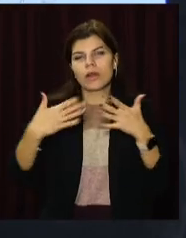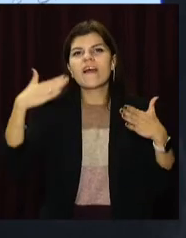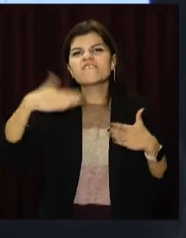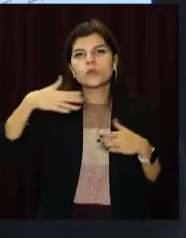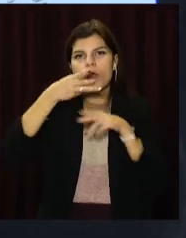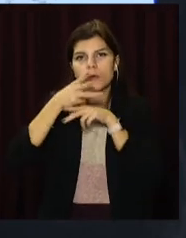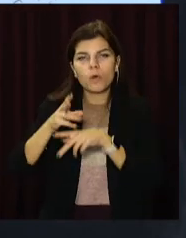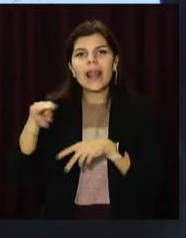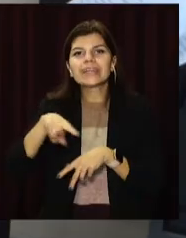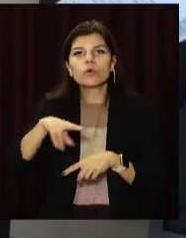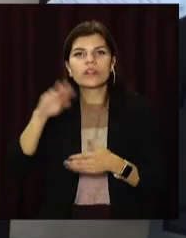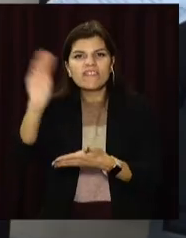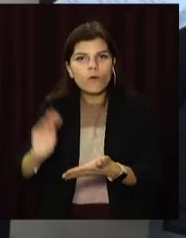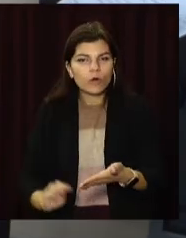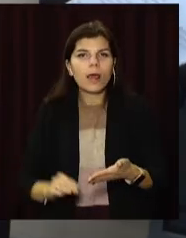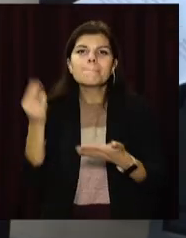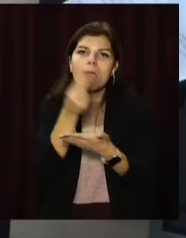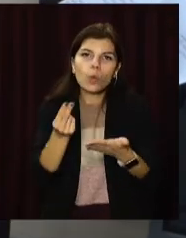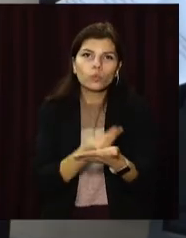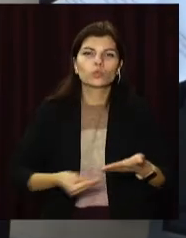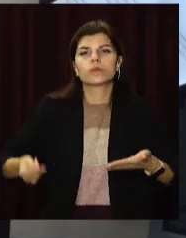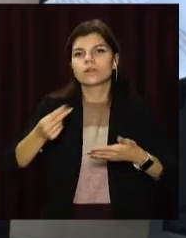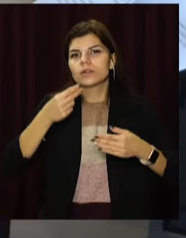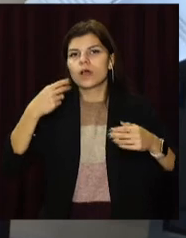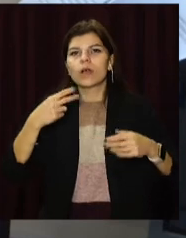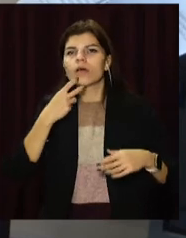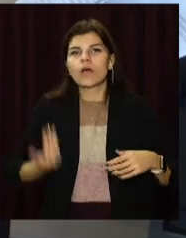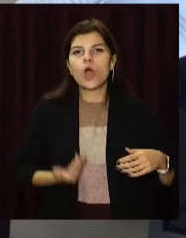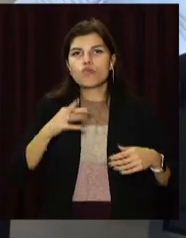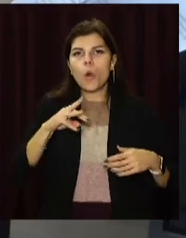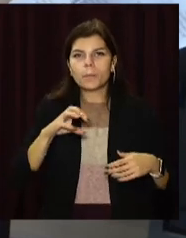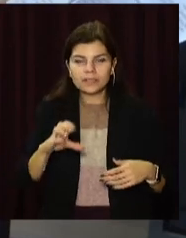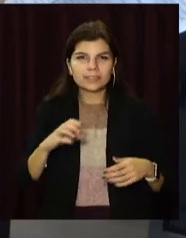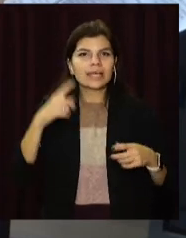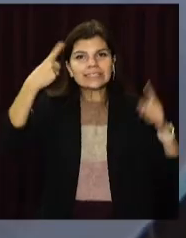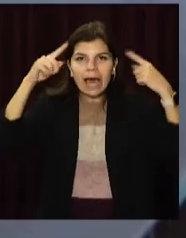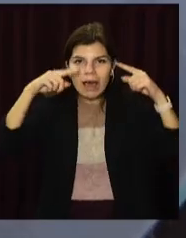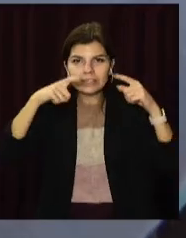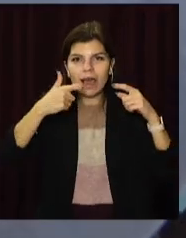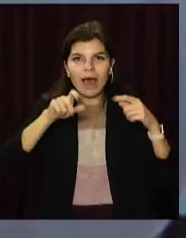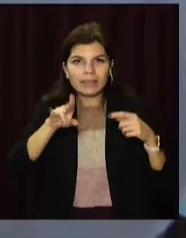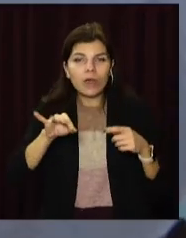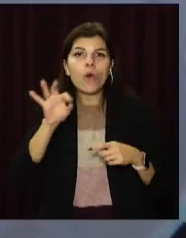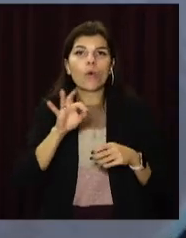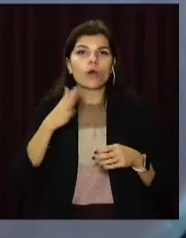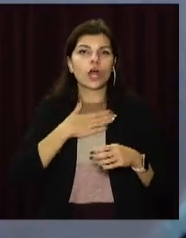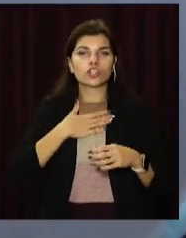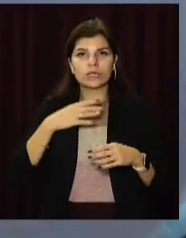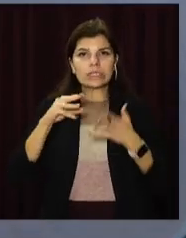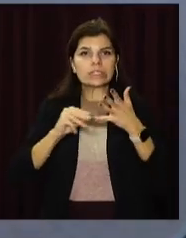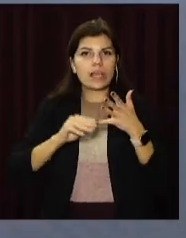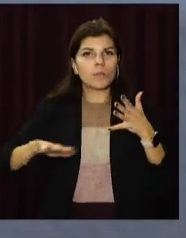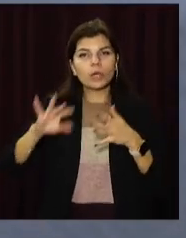відеоробіт, літературних творів, малюнків, презентацій, колажів, коміксів, ребусів, загадок про нашого земляка, легендарного